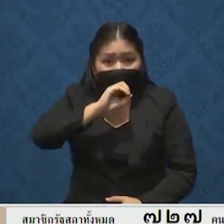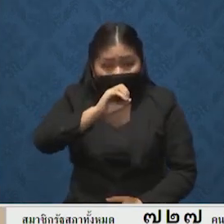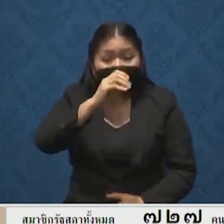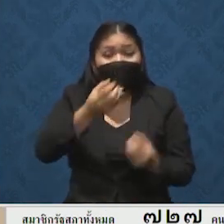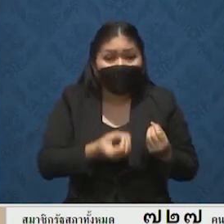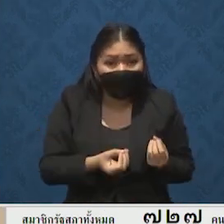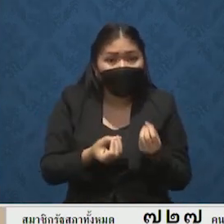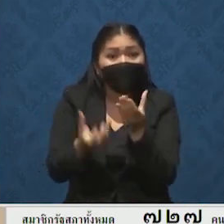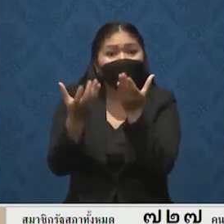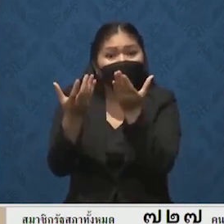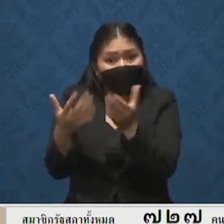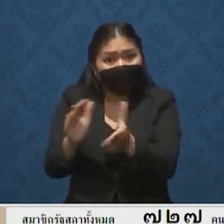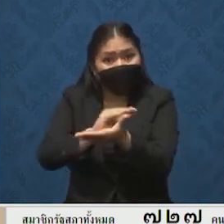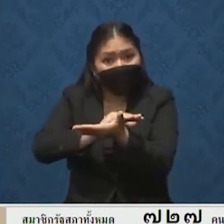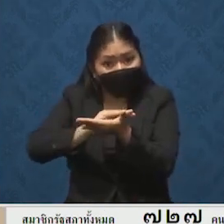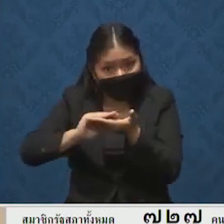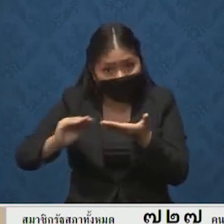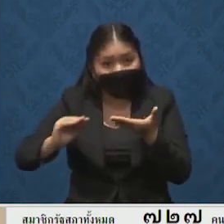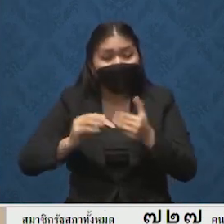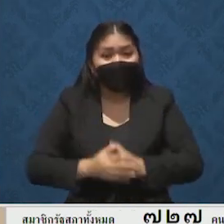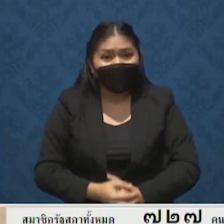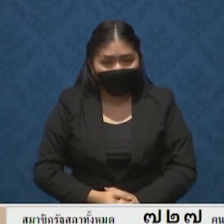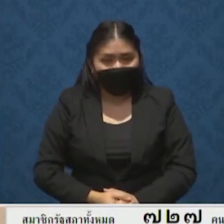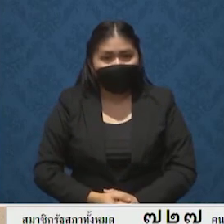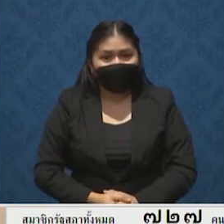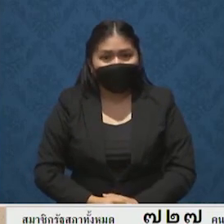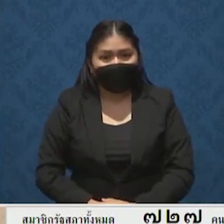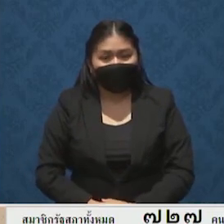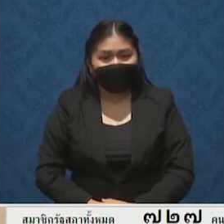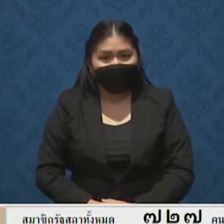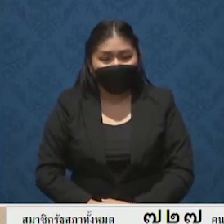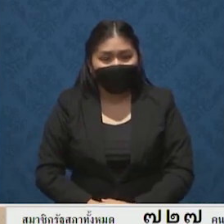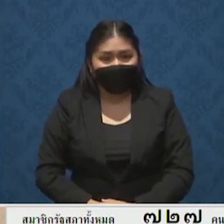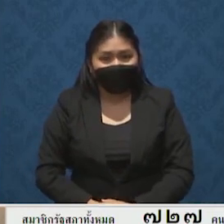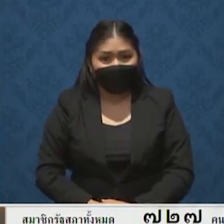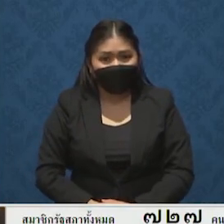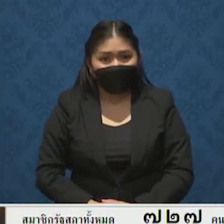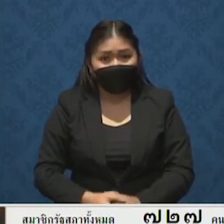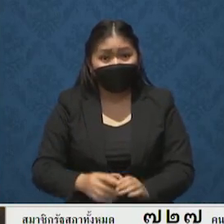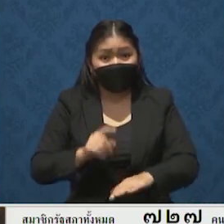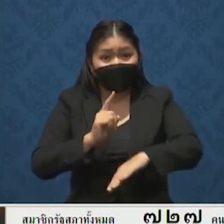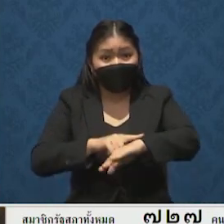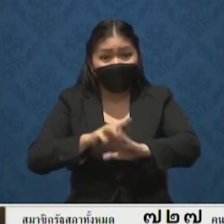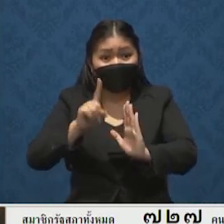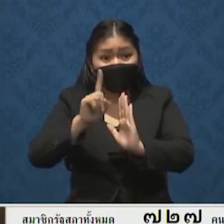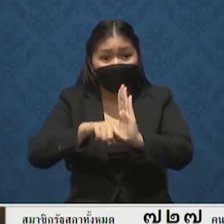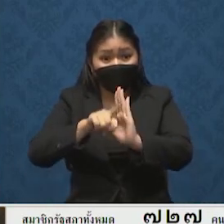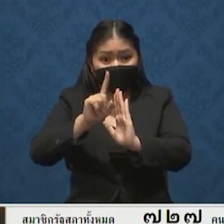น่วยงานที่เกี่ยวข้องครับ หลือเวลาอีก2นาทีครับ